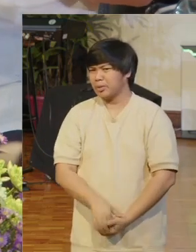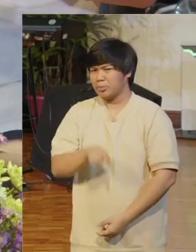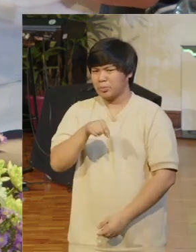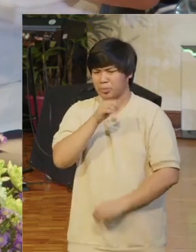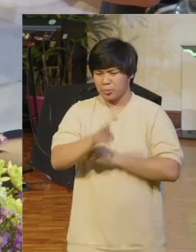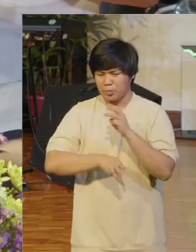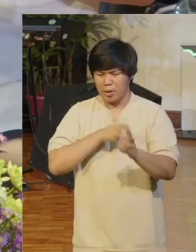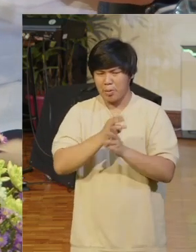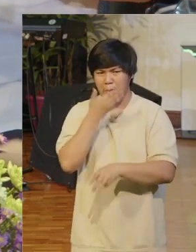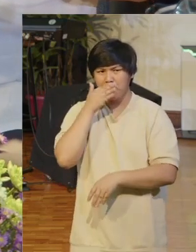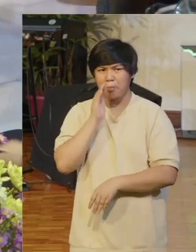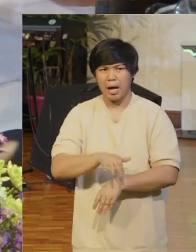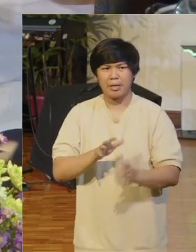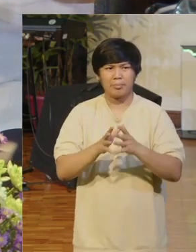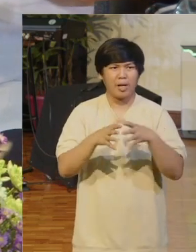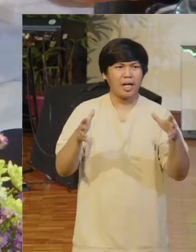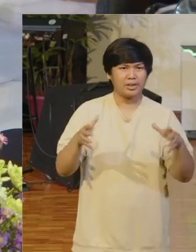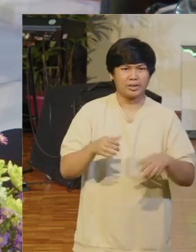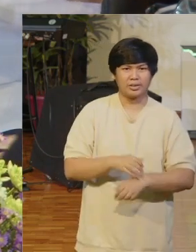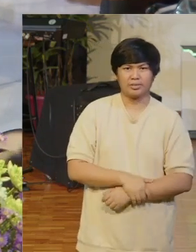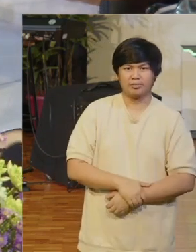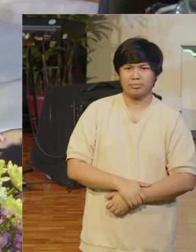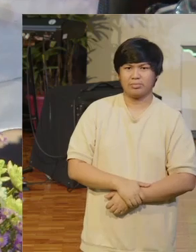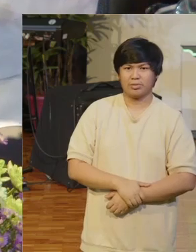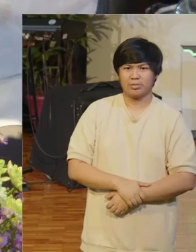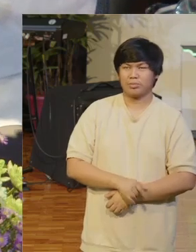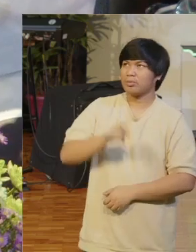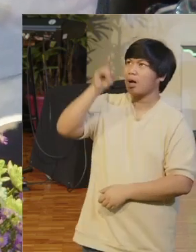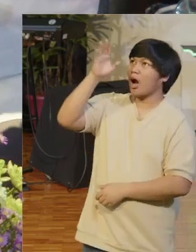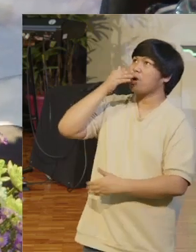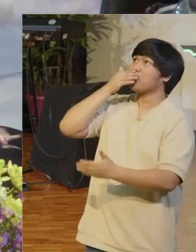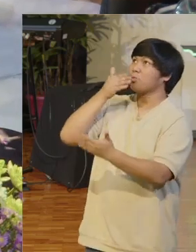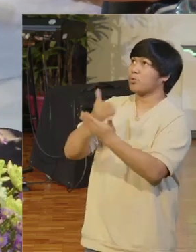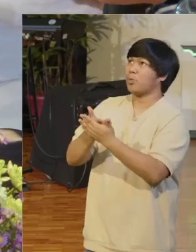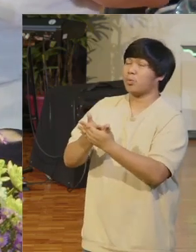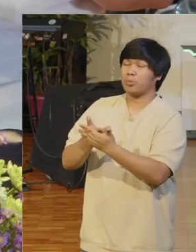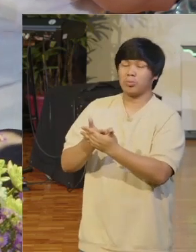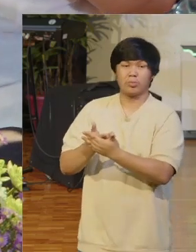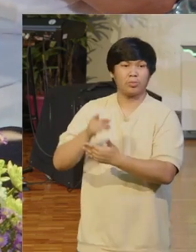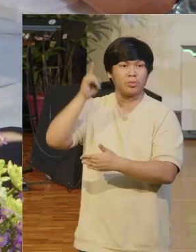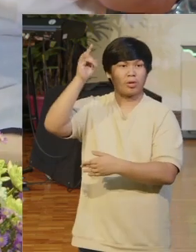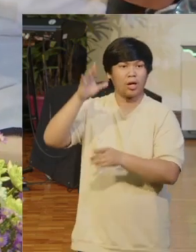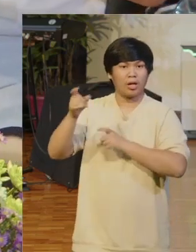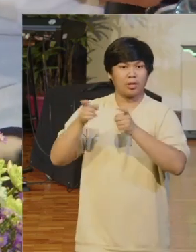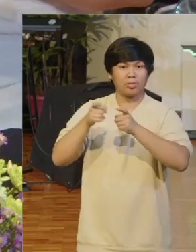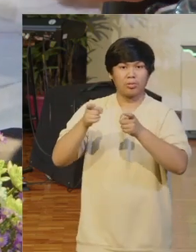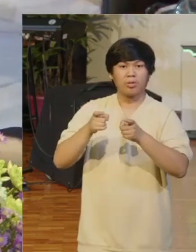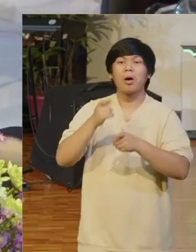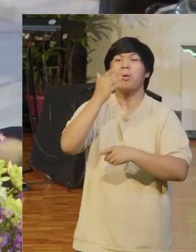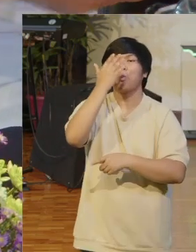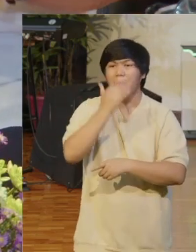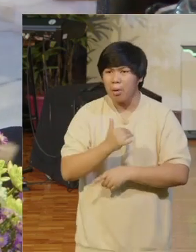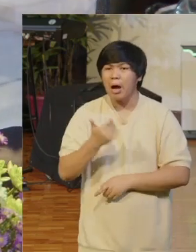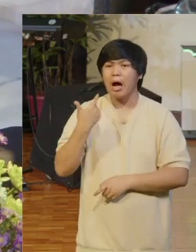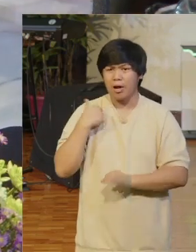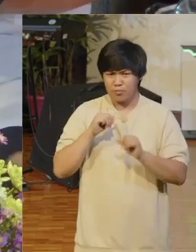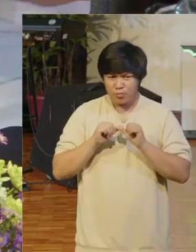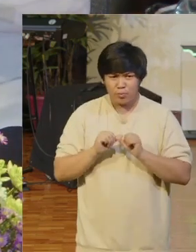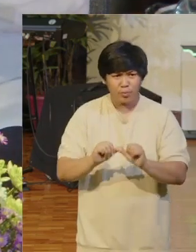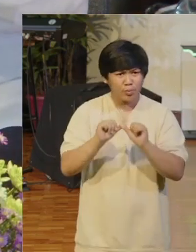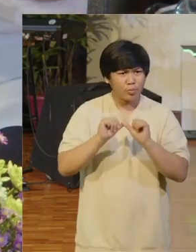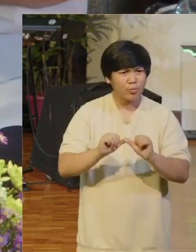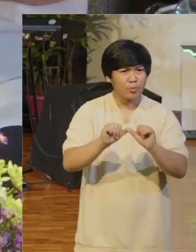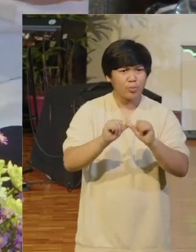at yung kanyang paghahari sa lahat? Kung siya ay mabuting Diyos at siya ay naghahari sa lahat, bakit mayroon